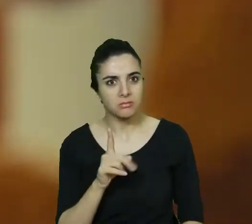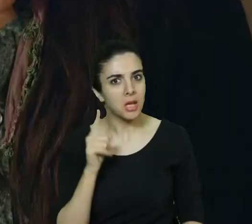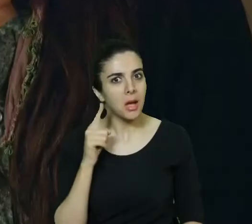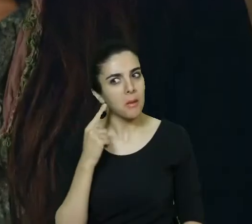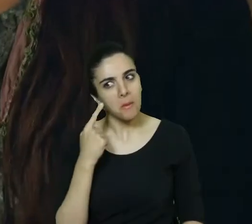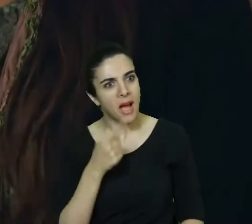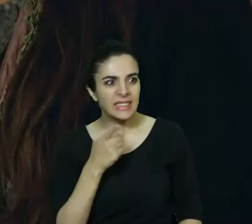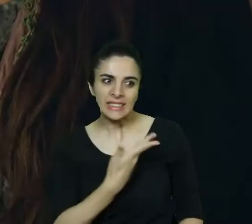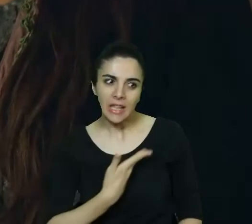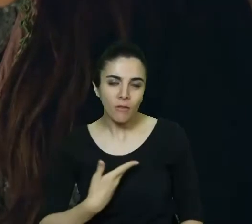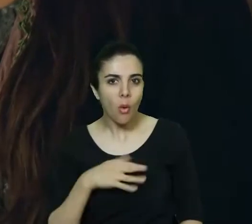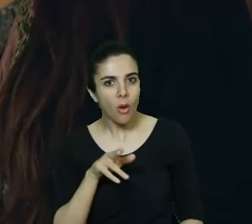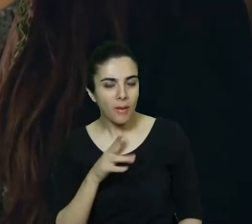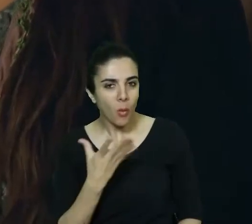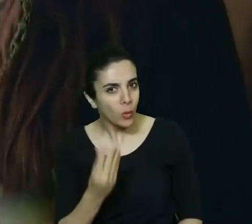biliyor belli ki.